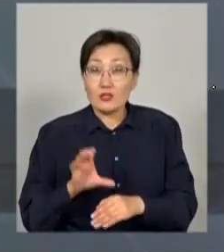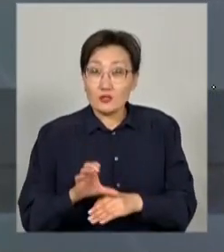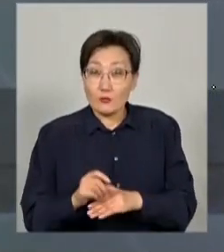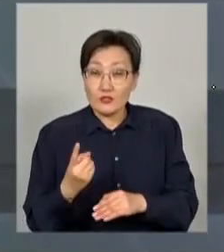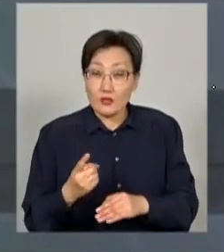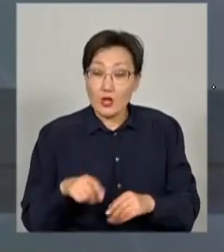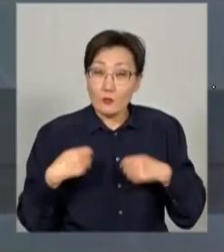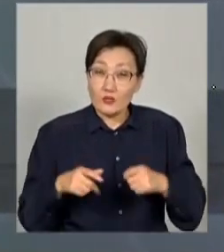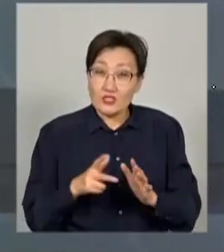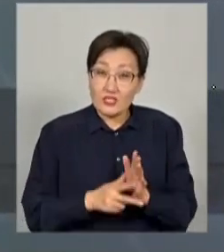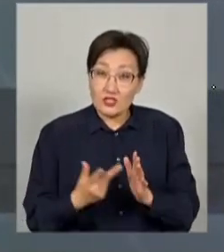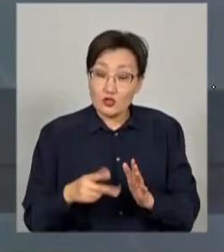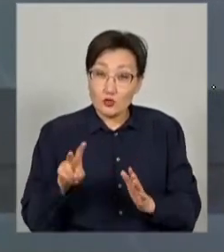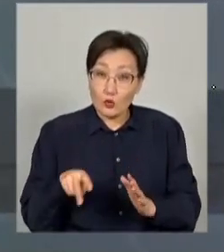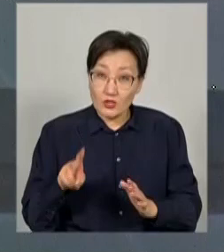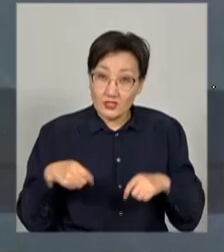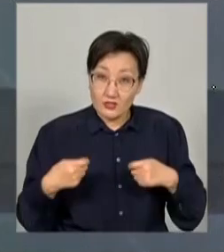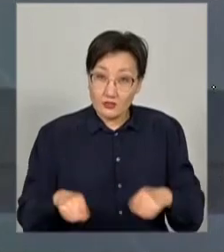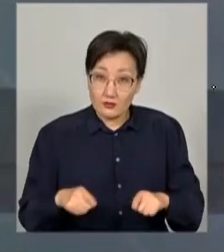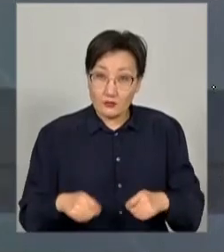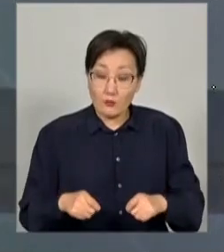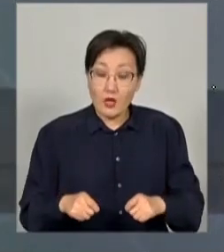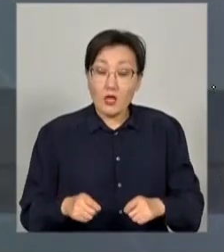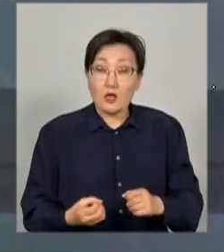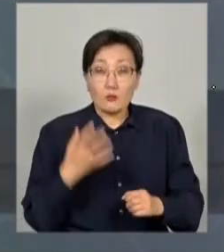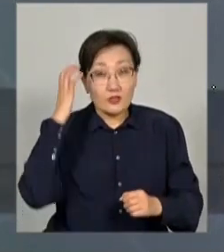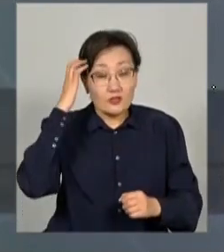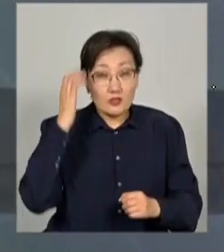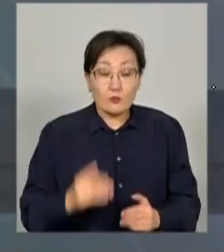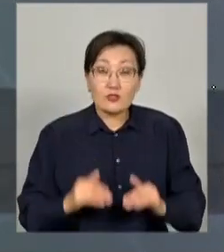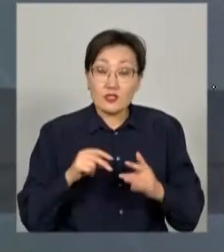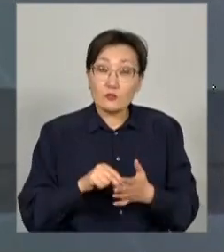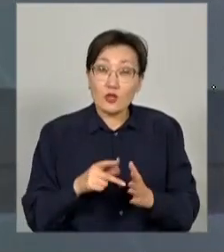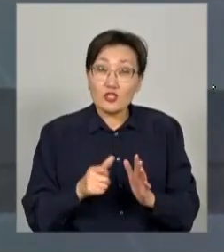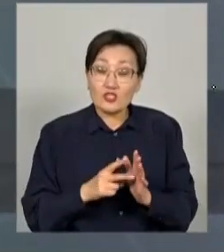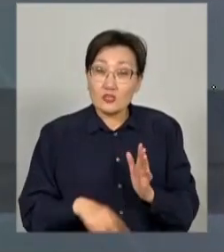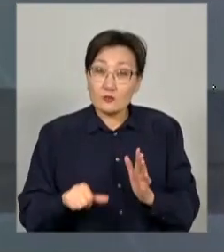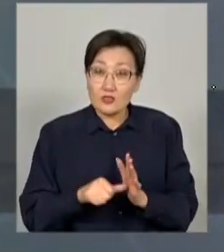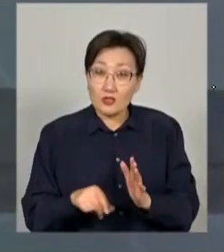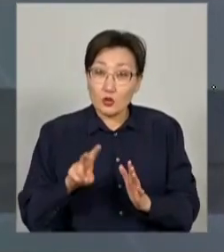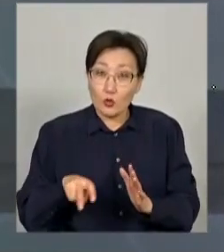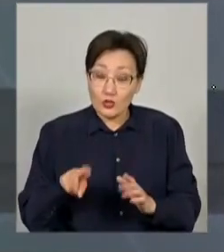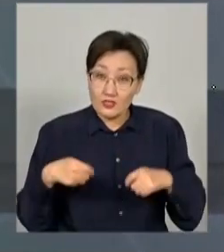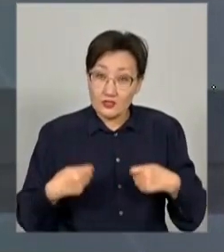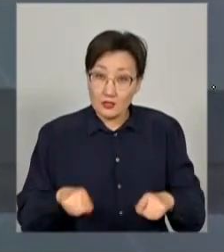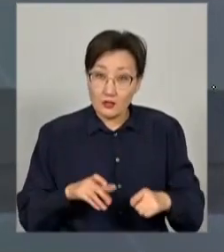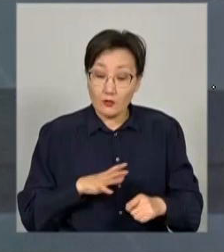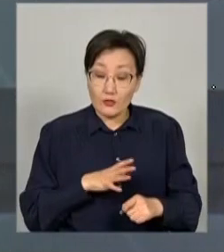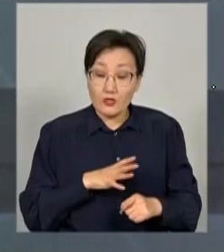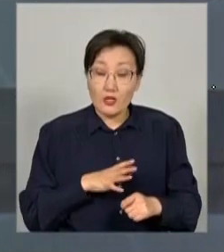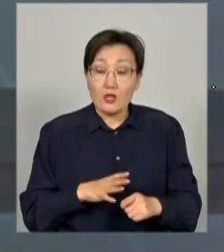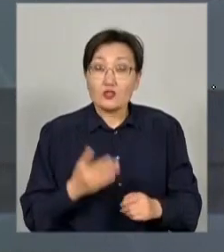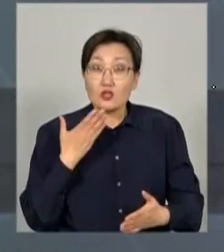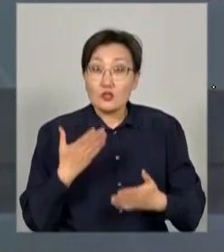бүгін биржада 83 долларға сатылды. Бұған дейін қара алтынның ең жоғары құны 76 долларға бағаланып келген еді. Шикізат көзіне